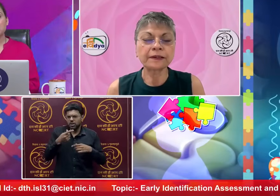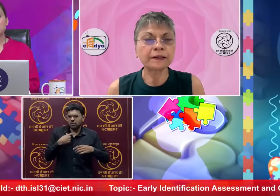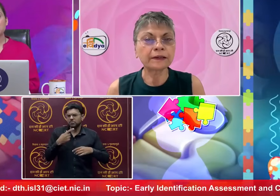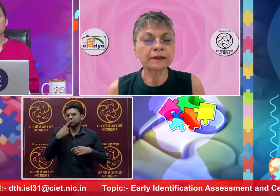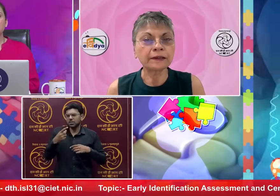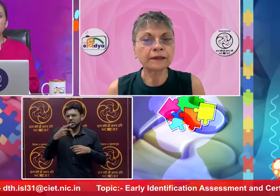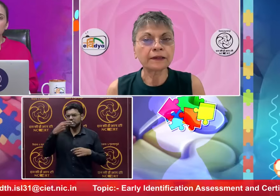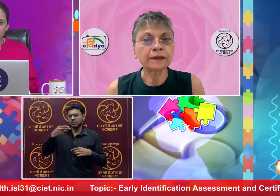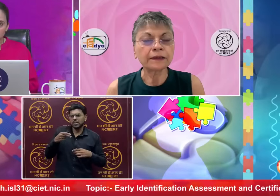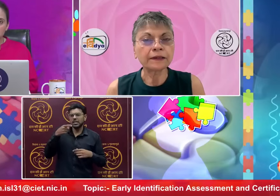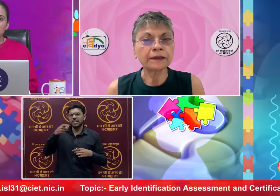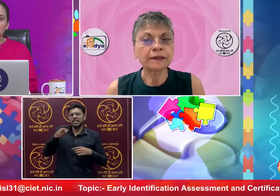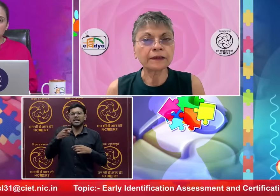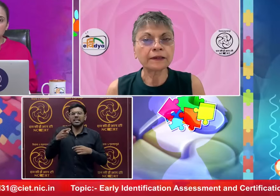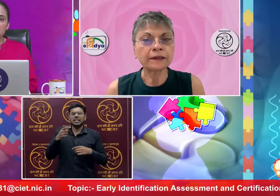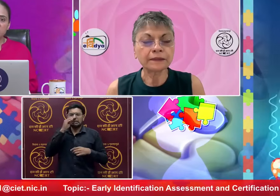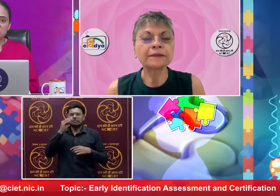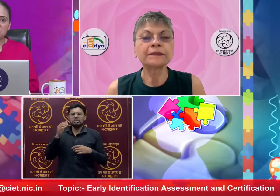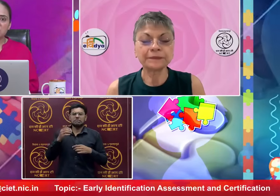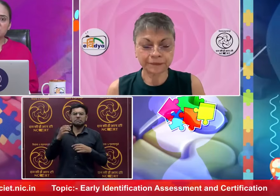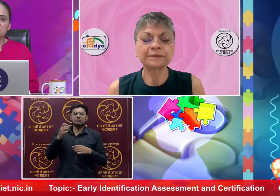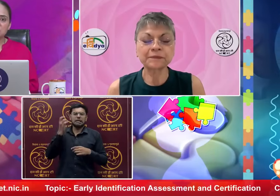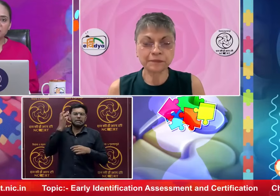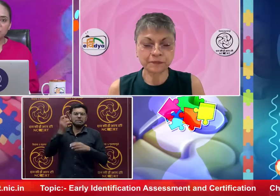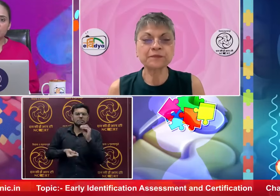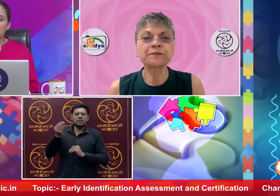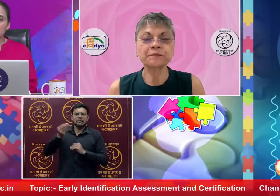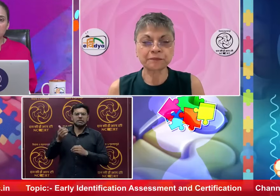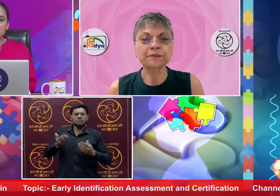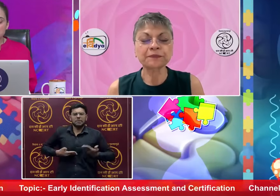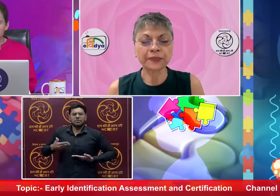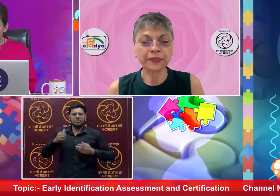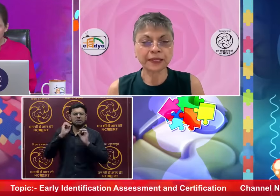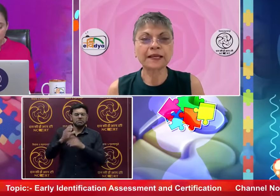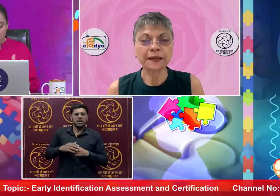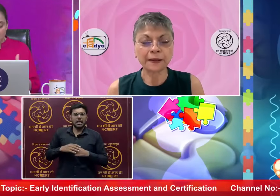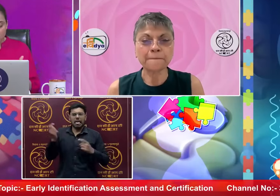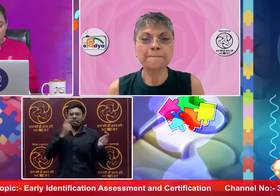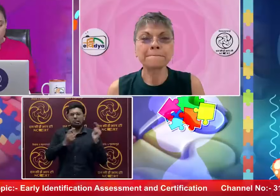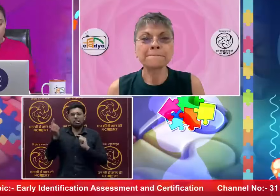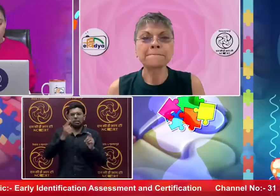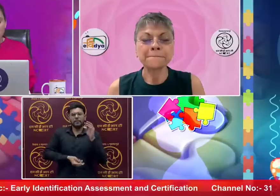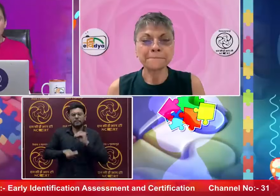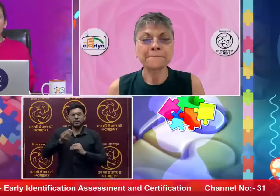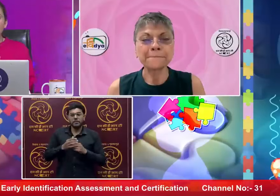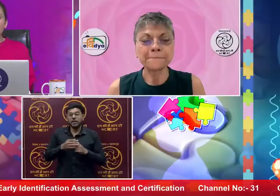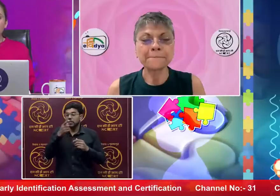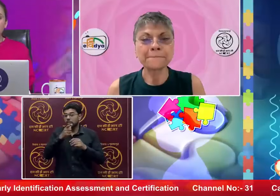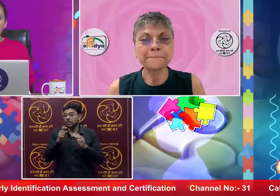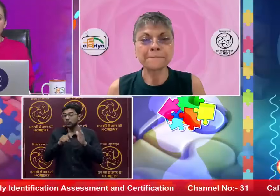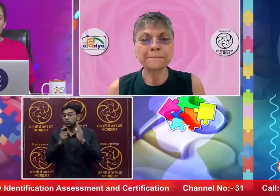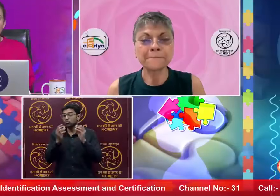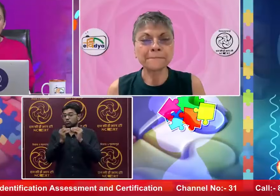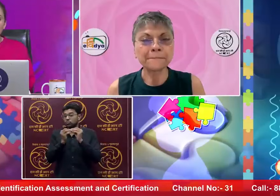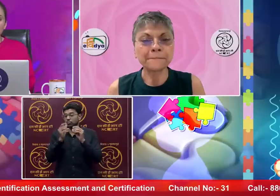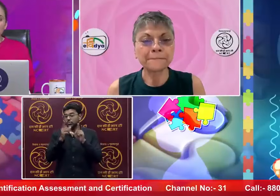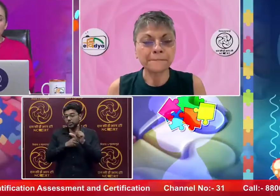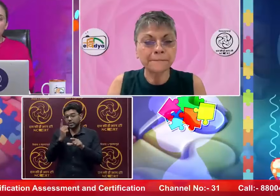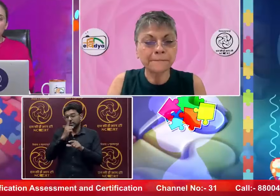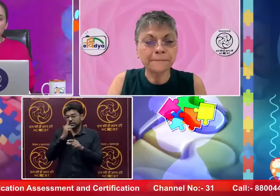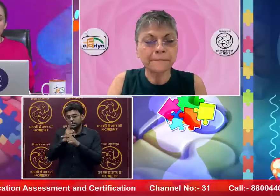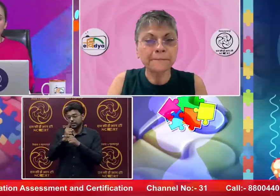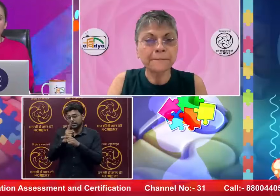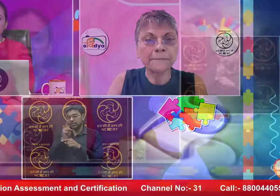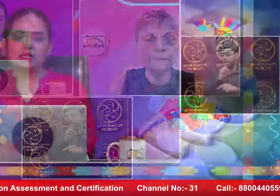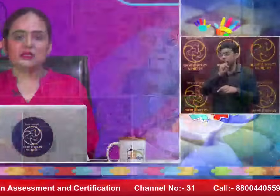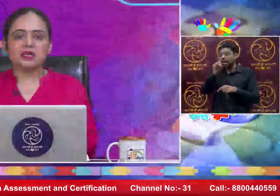हैं, लेबल करते हैं कि ओ दे आर रूड, उनका बिहेवियर सही नहीं है, वो स्टबन हो रहे हैं, आर्ग्यूमेंटेटिव हो रहे हैं. सो रूबी मैम, हियर आई वुड लाइक टू आस्क यू,